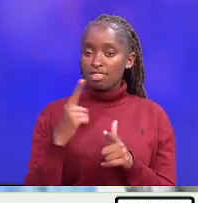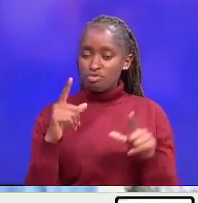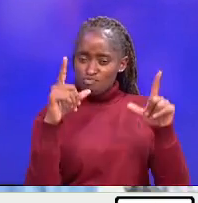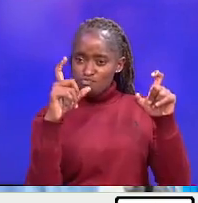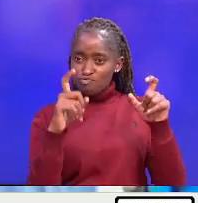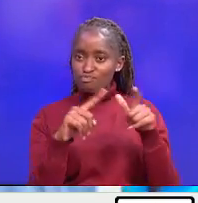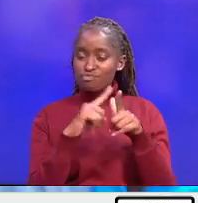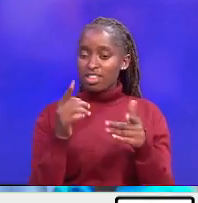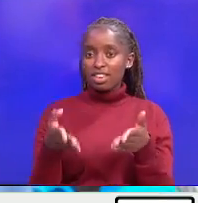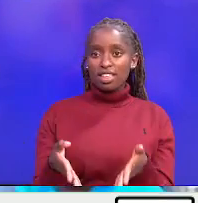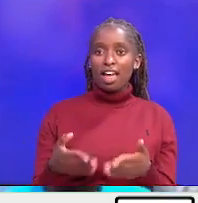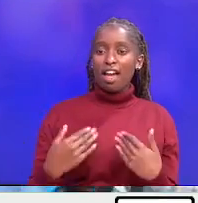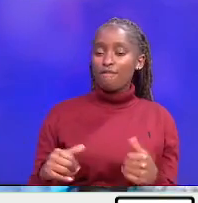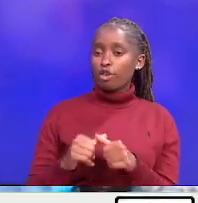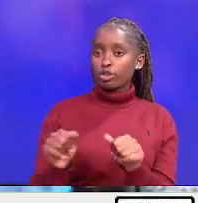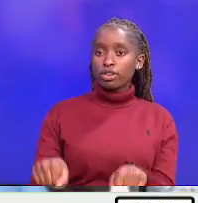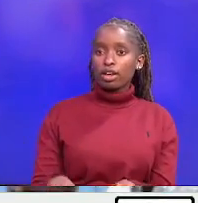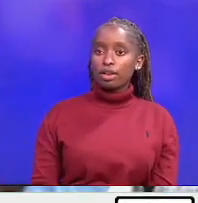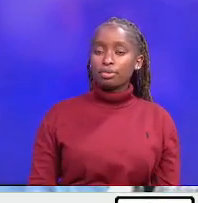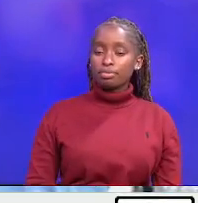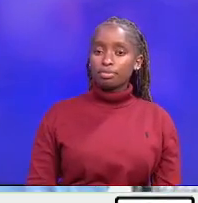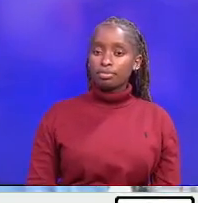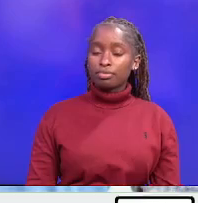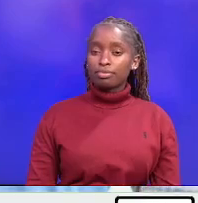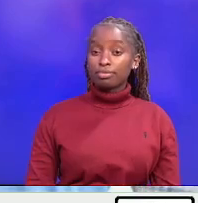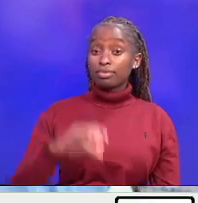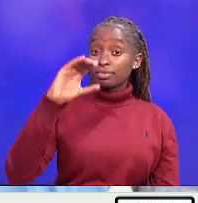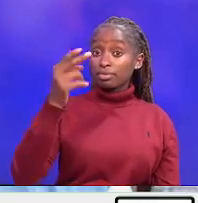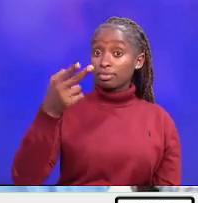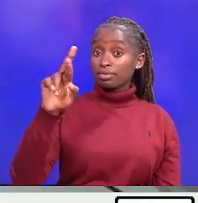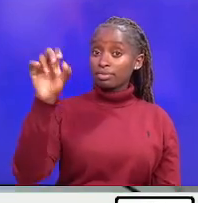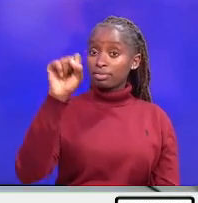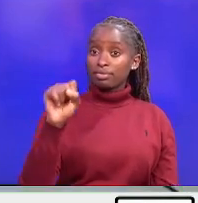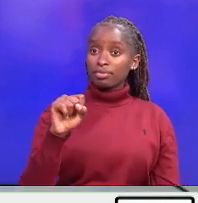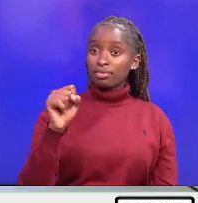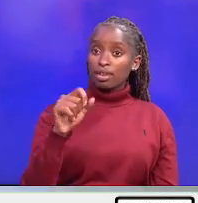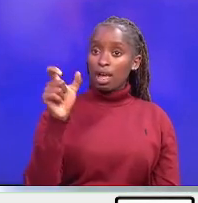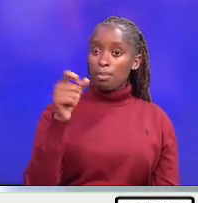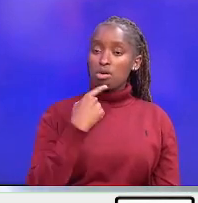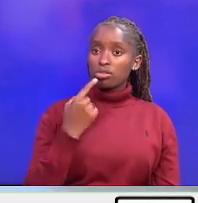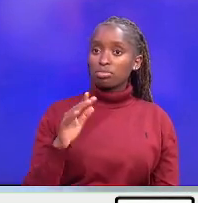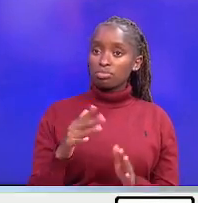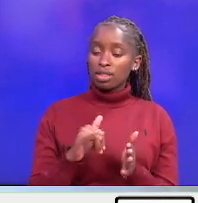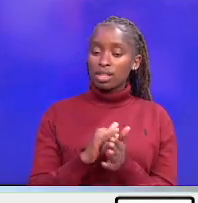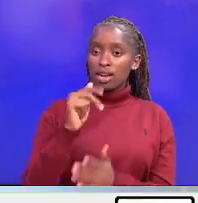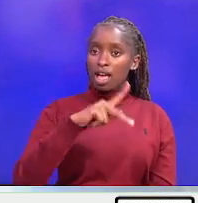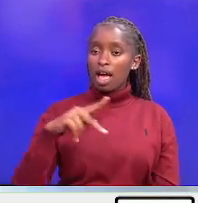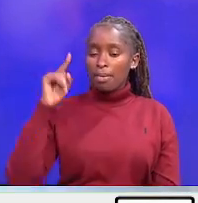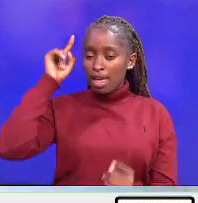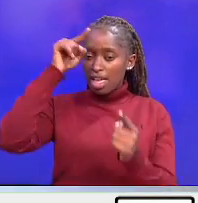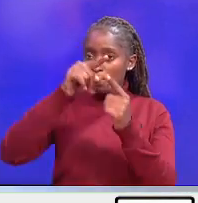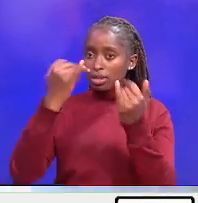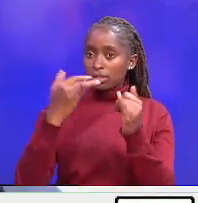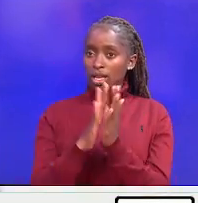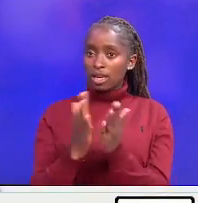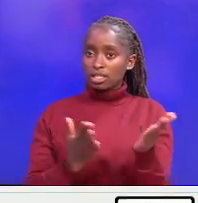account. Mkuu wa vijana katika benki ya Cooperative Chris Mwasia amesema kuwa app ya Yeah inalenga kuhudumia vijana